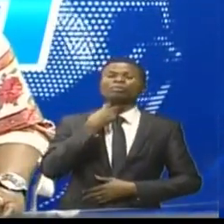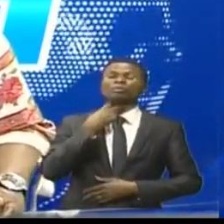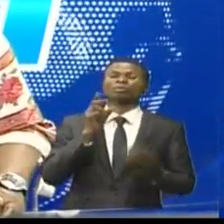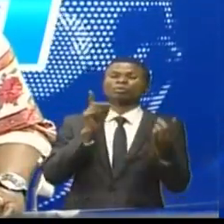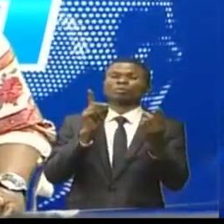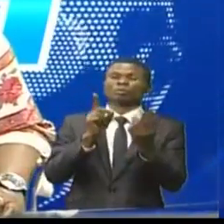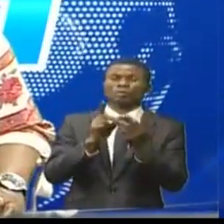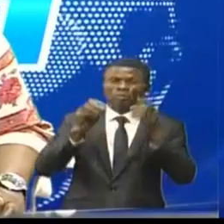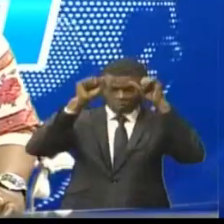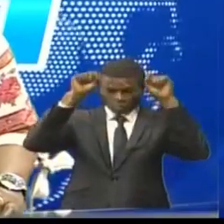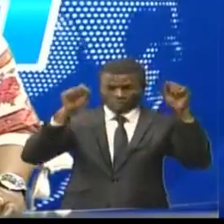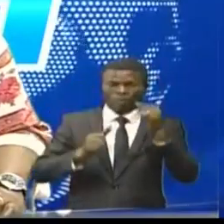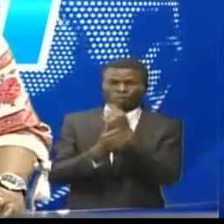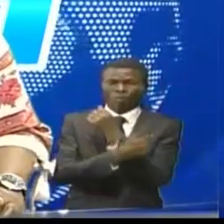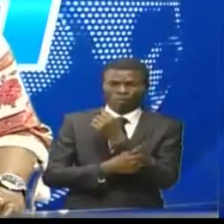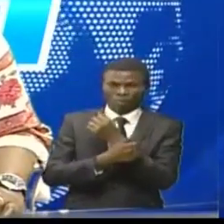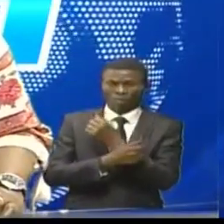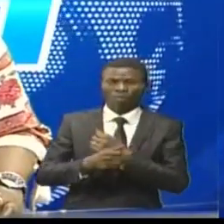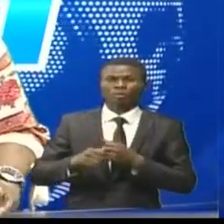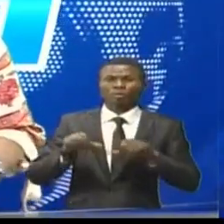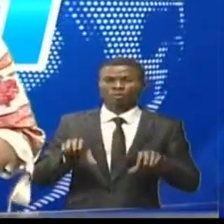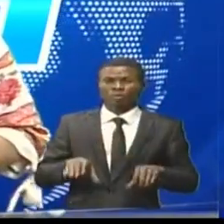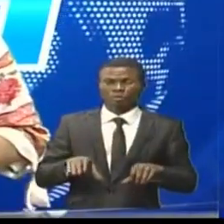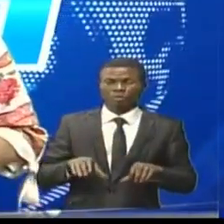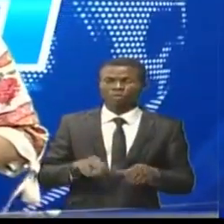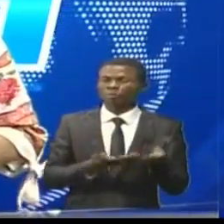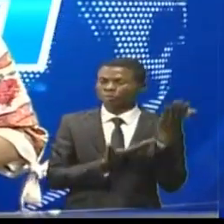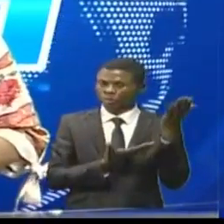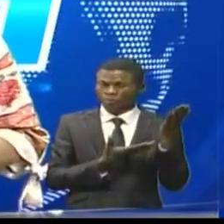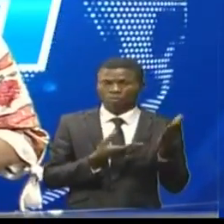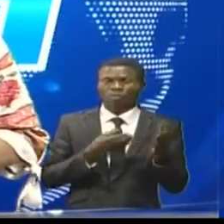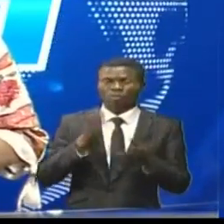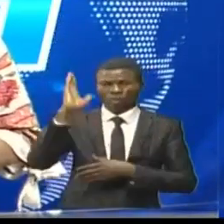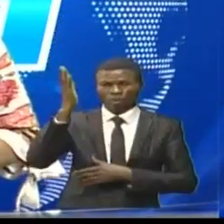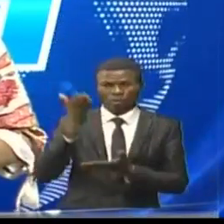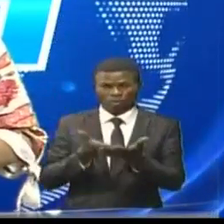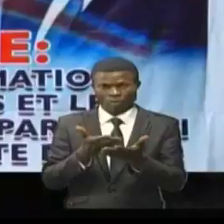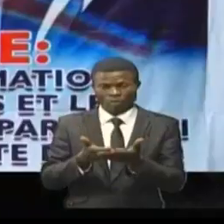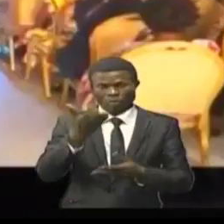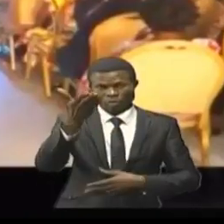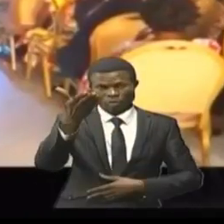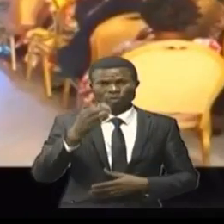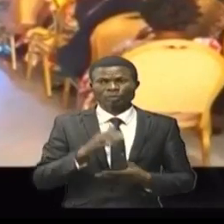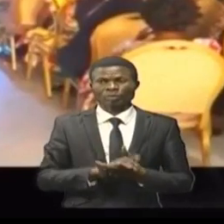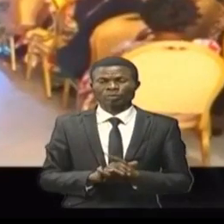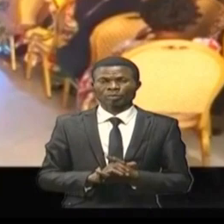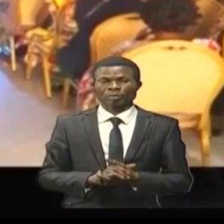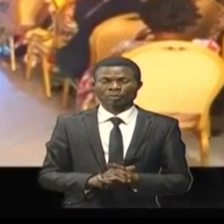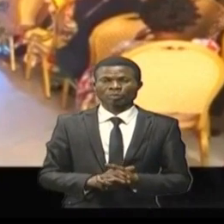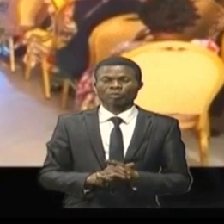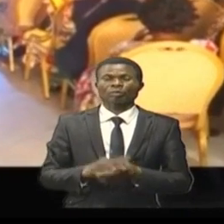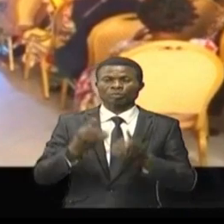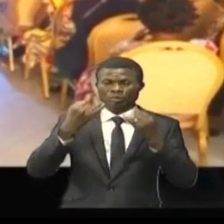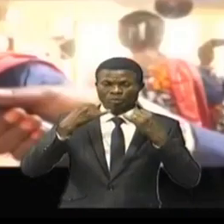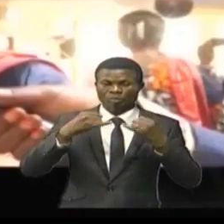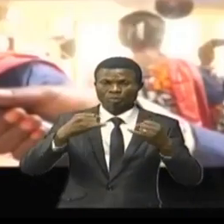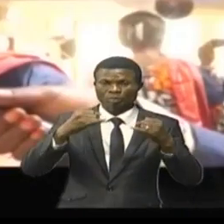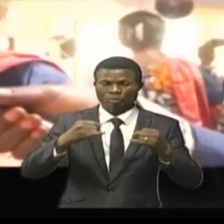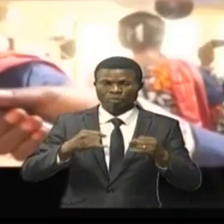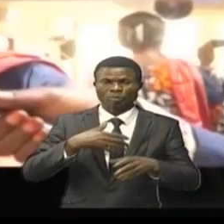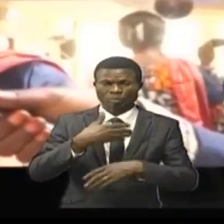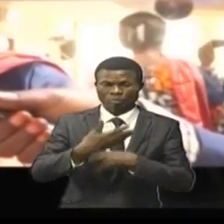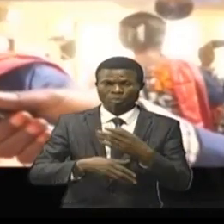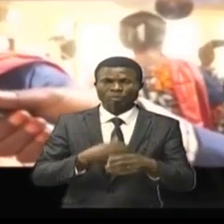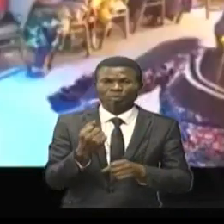par le président de la République à ce jour était l'essentiel de cette rencontre. Paulette. La campagne d'information sur les